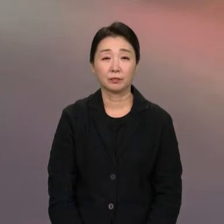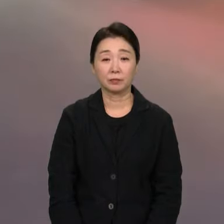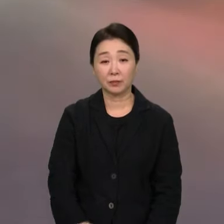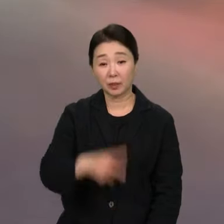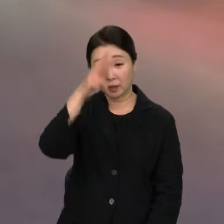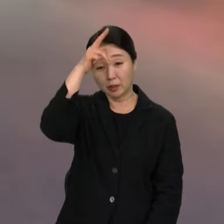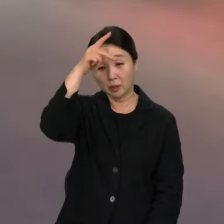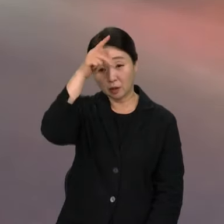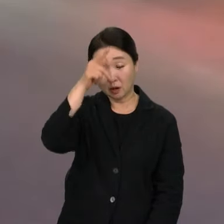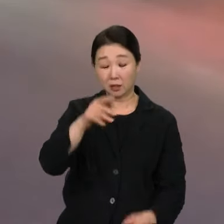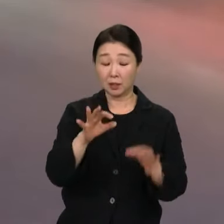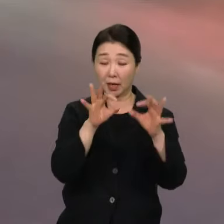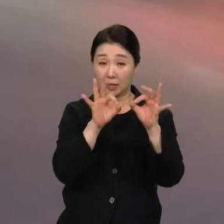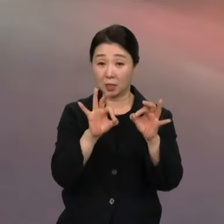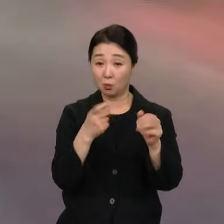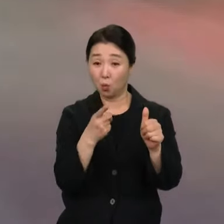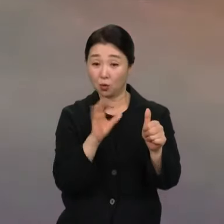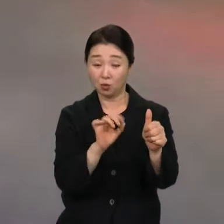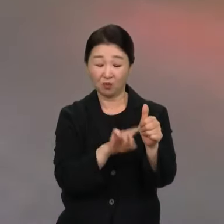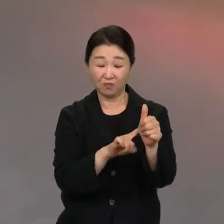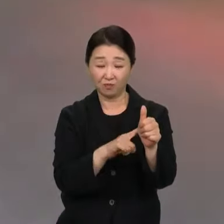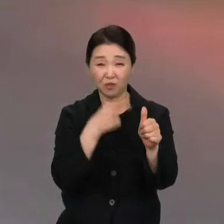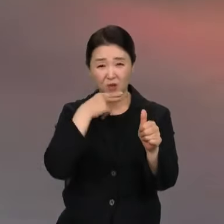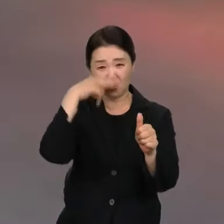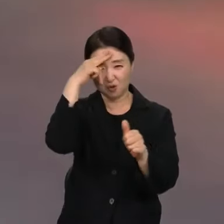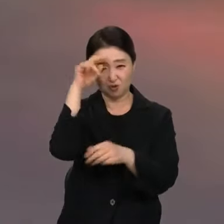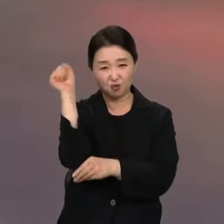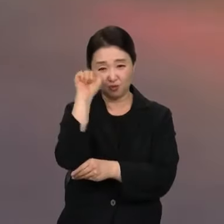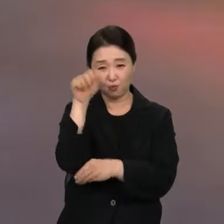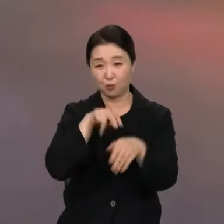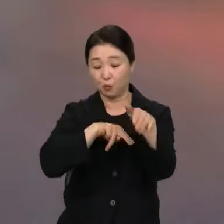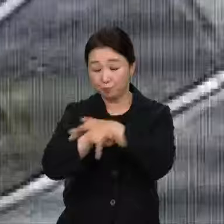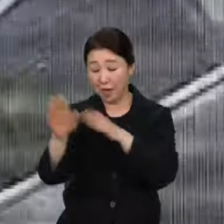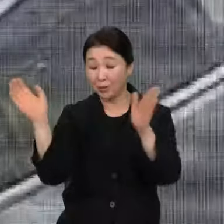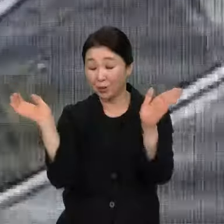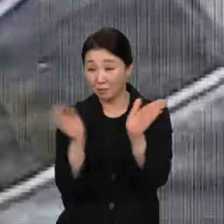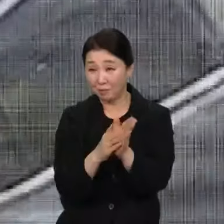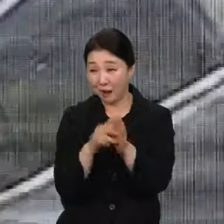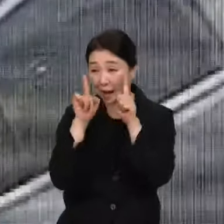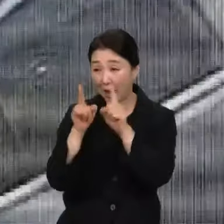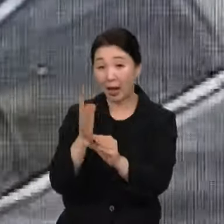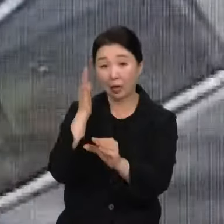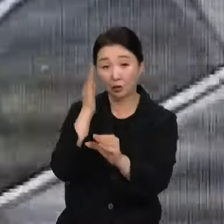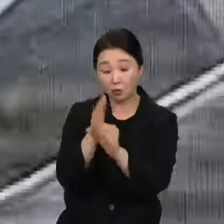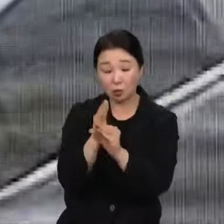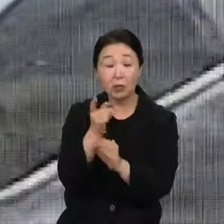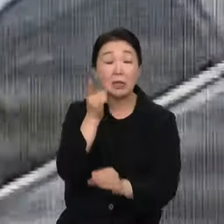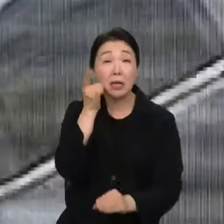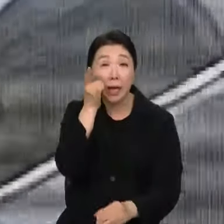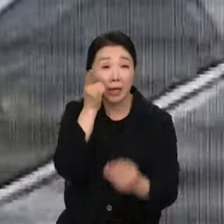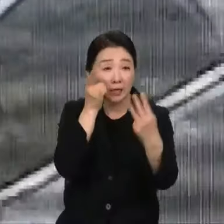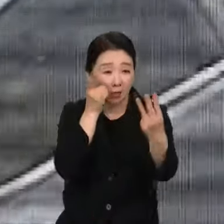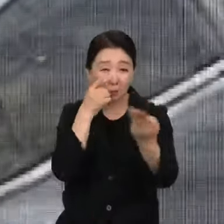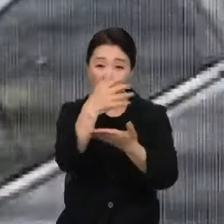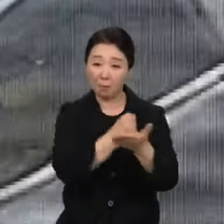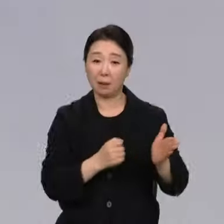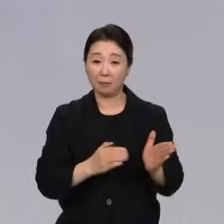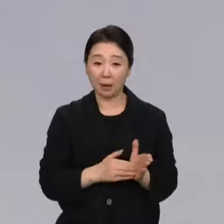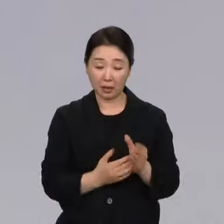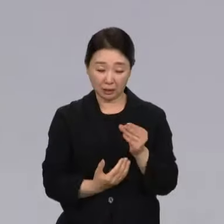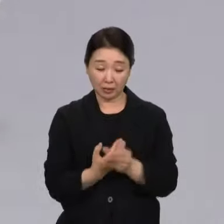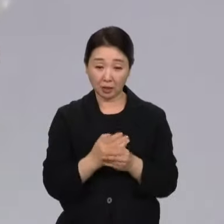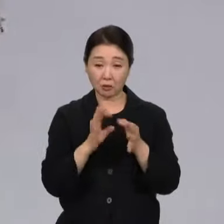경찰은 김호중 씨의 음주 뺑소니 혐의를 수사하면서 김 씨가 썼던 휴대전화 3대를 확보했습니다. 이번 사건과